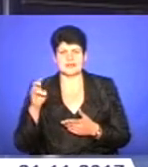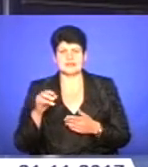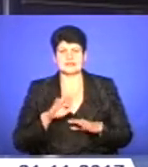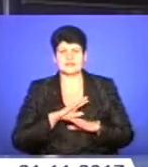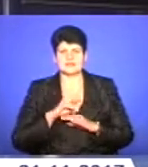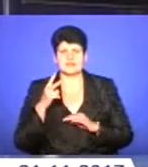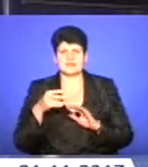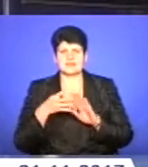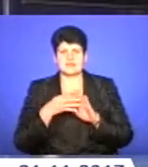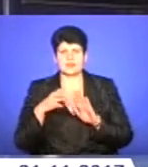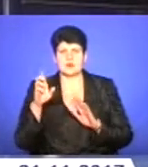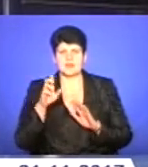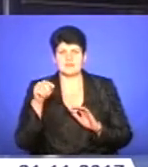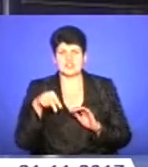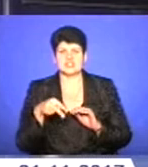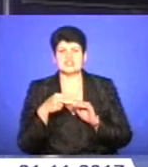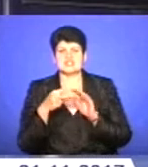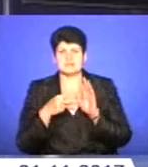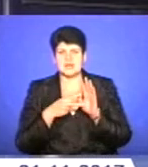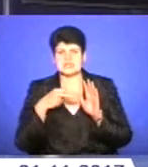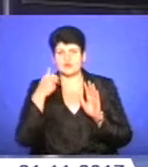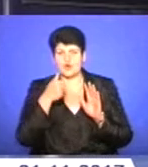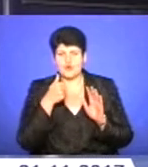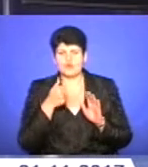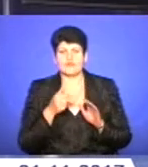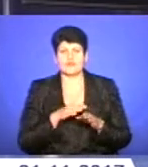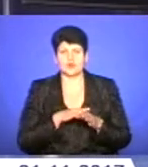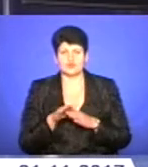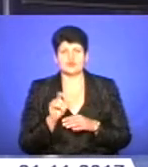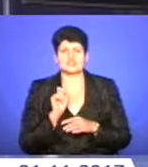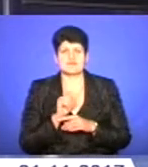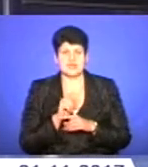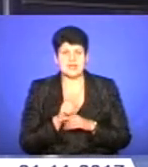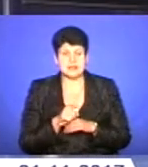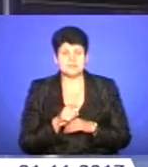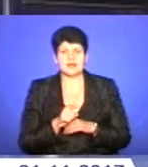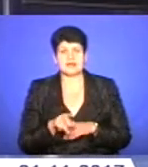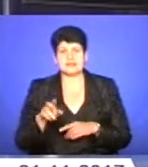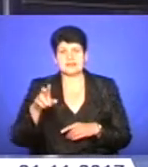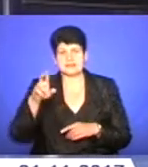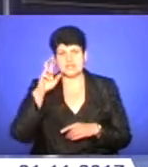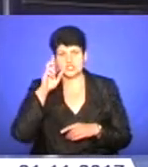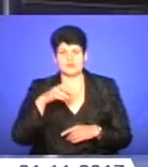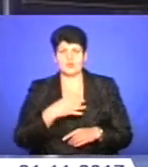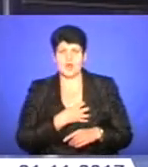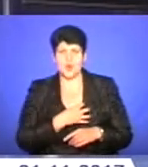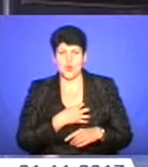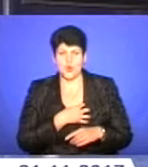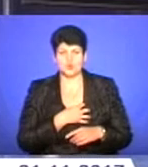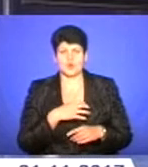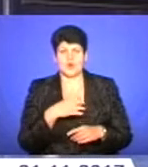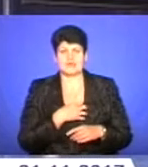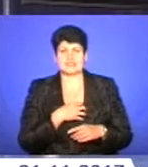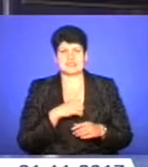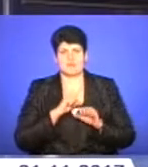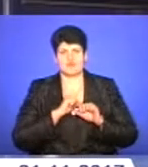березня 2017 року в зоні АТО, виконуючи бойове завдання. Державну нагороду орден «За мужність 3-го ступеня»